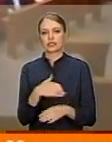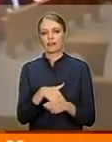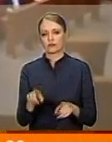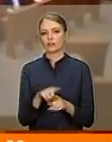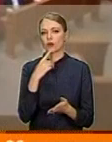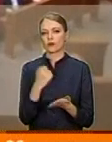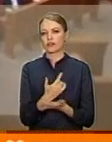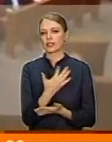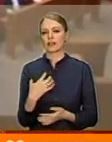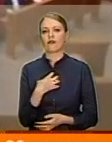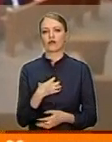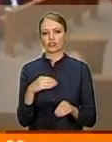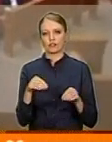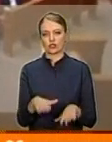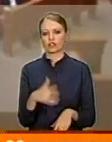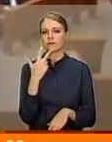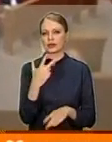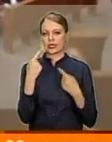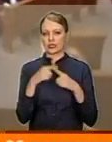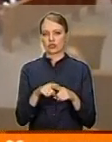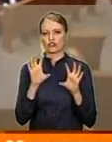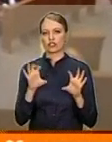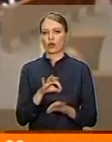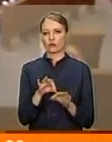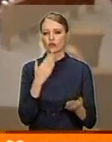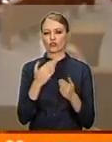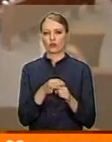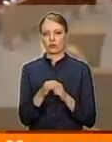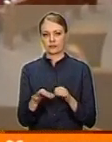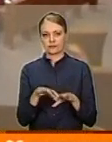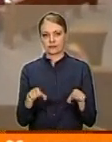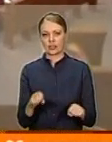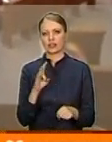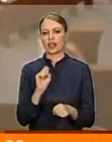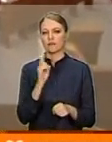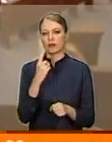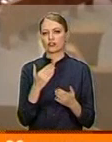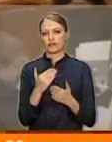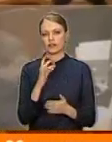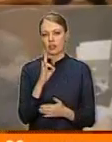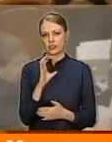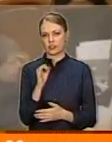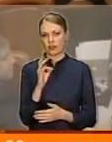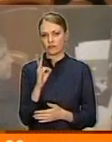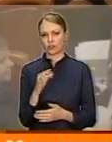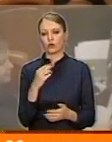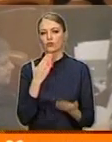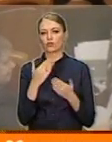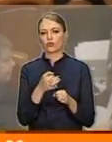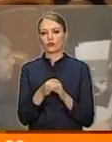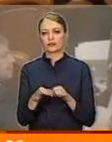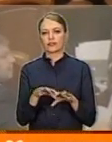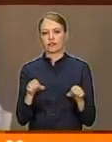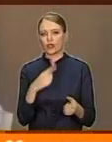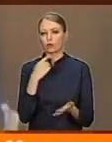таки ухвалили кілька важливих рішень. Три технічні законопроекти щодо децентралізації та перший від Надії Савченко. Питання щодо